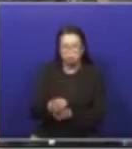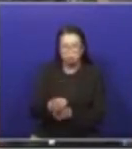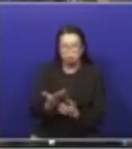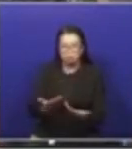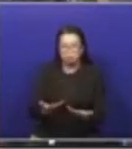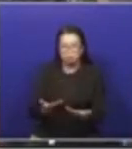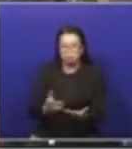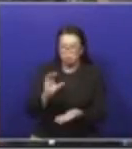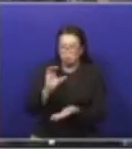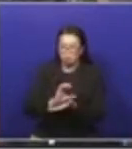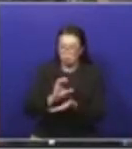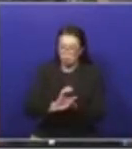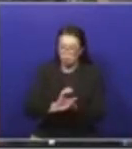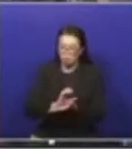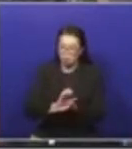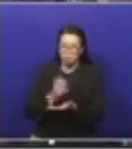มีงบประมาณบางเรื่องสำคัญกับชีวิตโดยตรงครับแต่ท่านให้ความสำคัญ